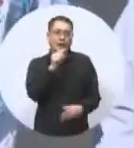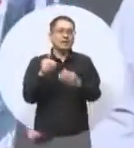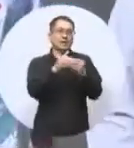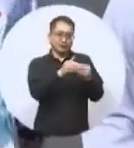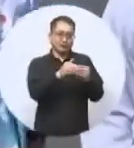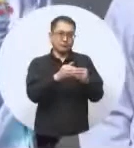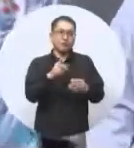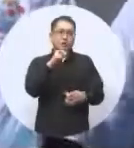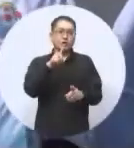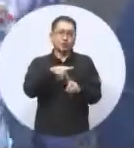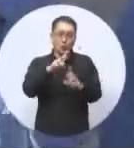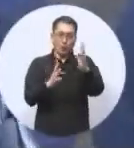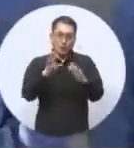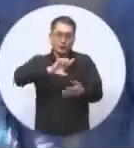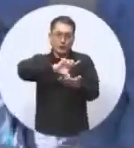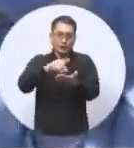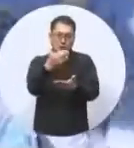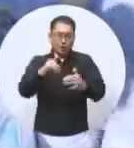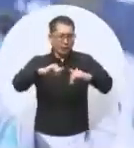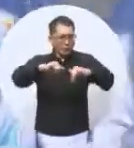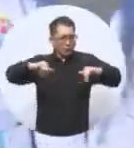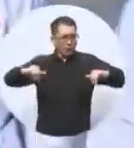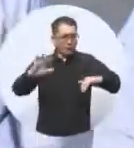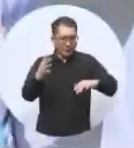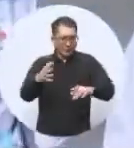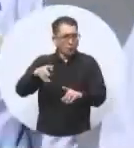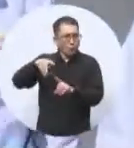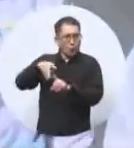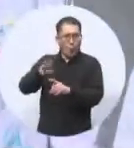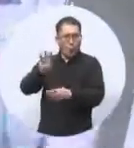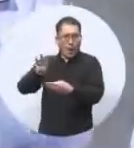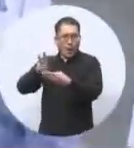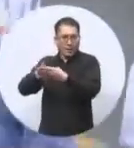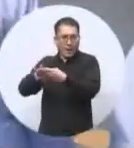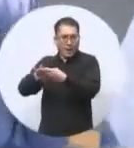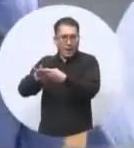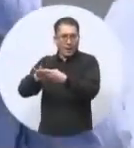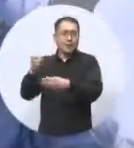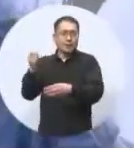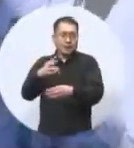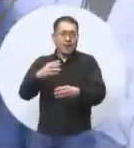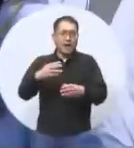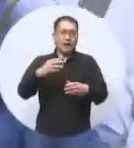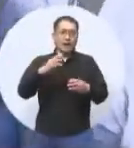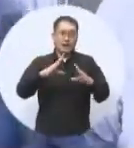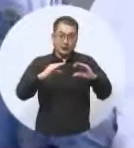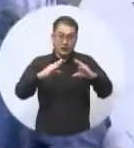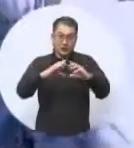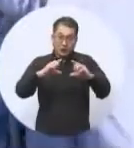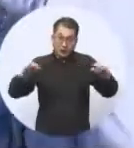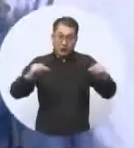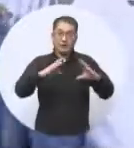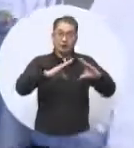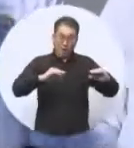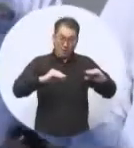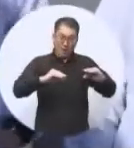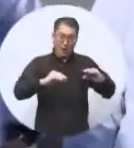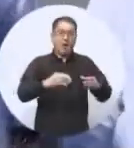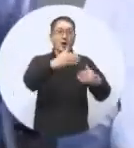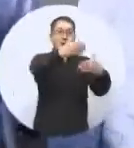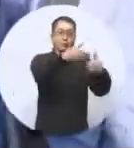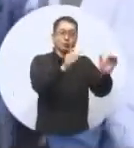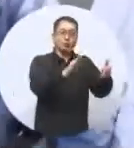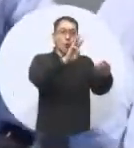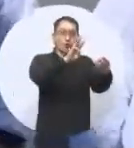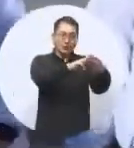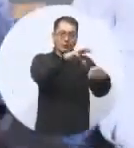いんですけれども、そのうちの、小和田の近くとか、それから菱沼、それから室田、こういうところ